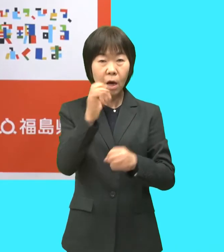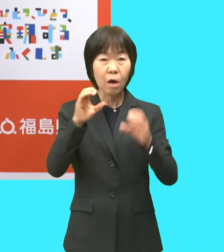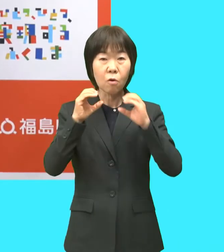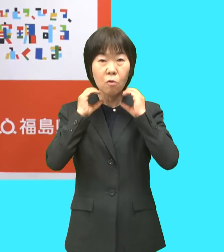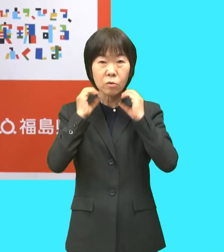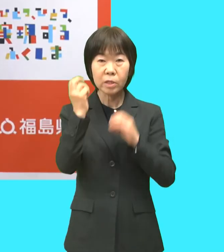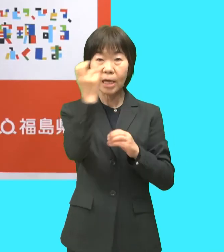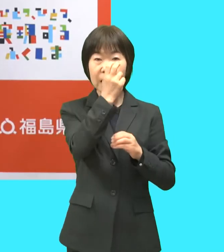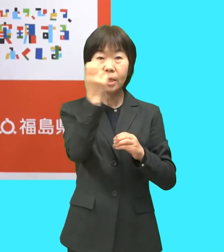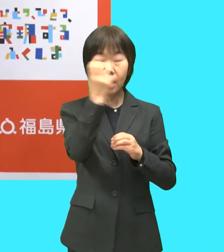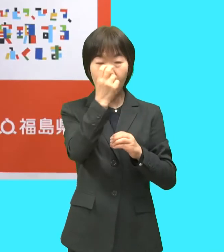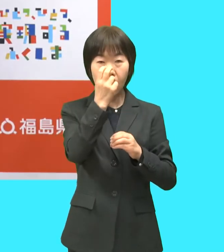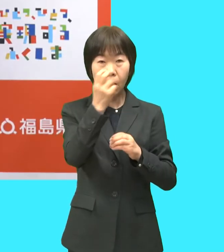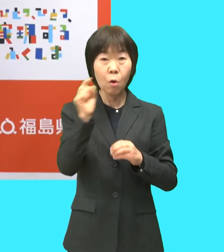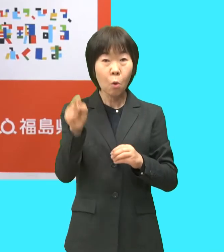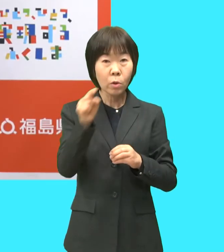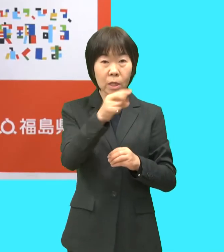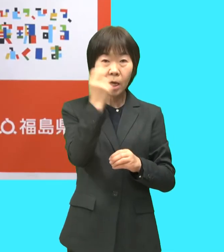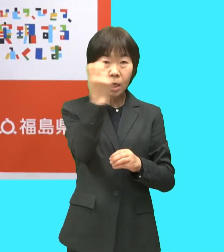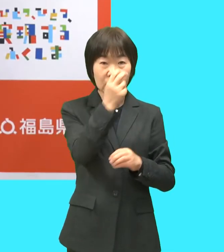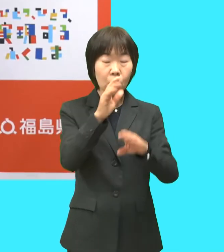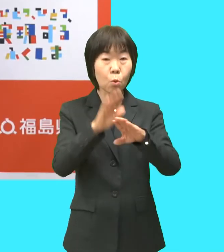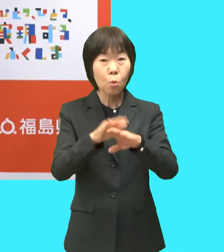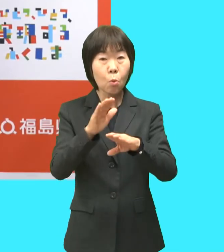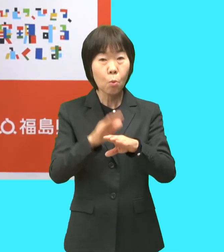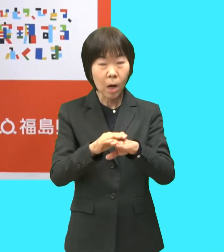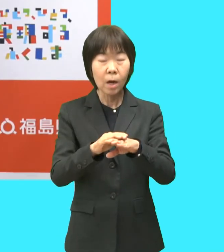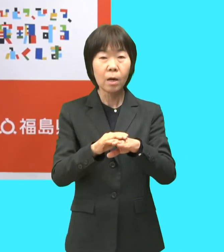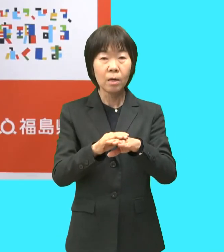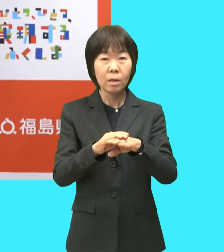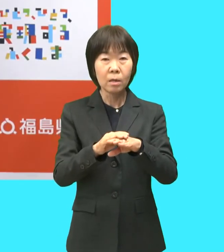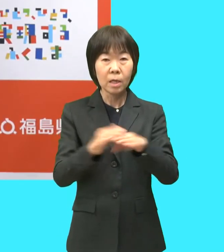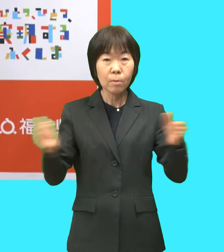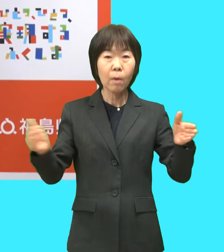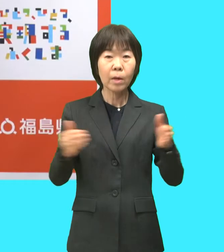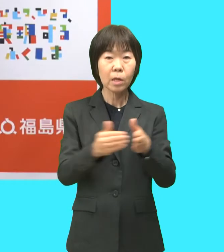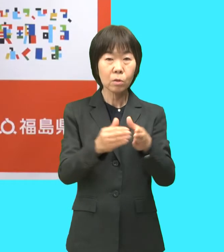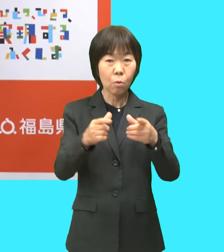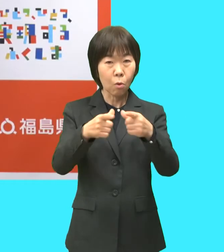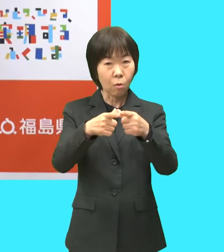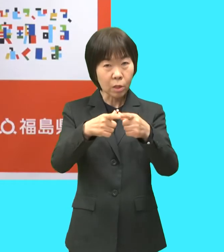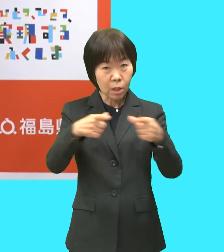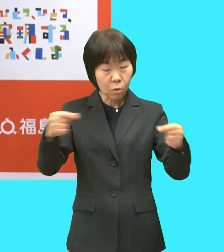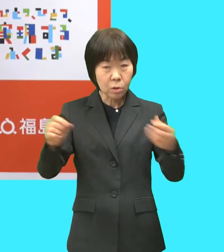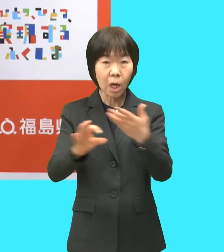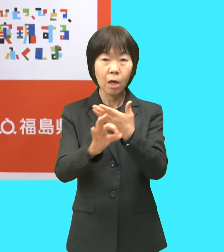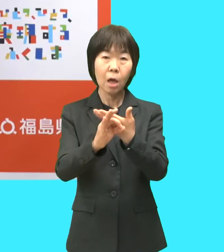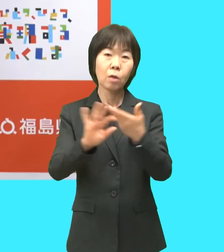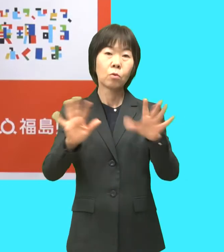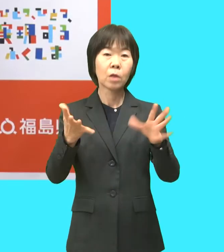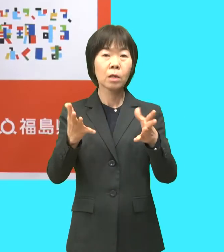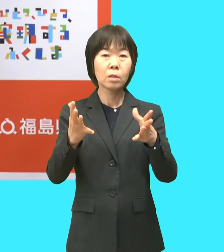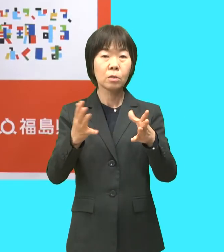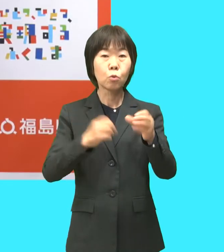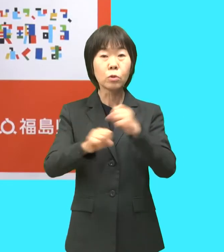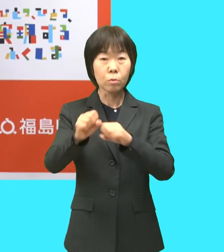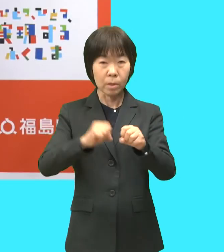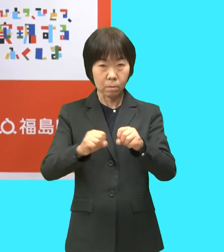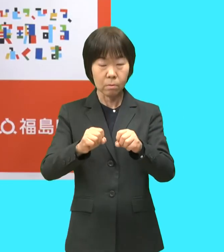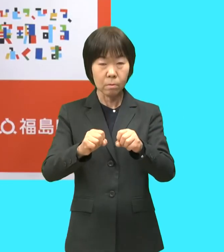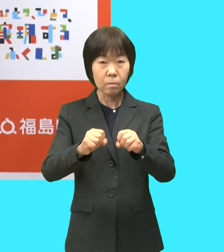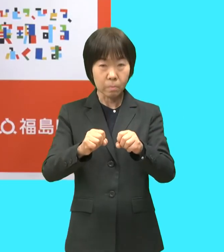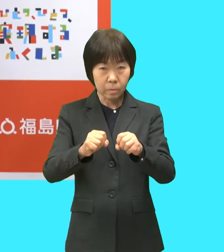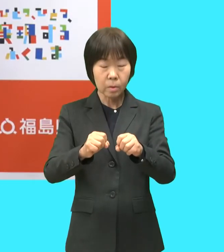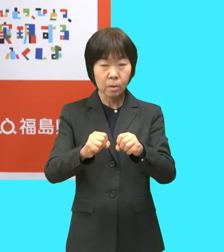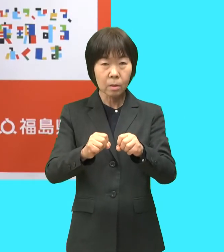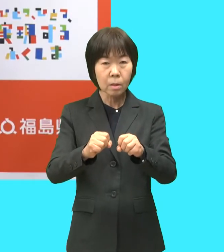腺検査、こういった検査のあり方というものはこれまでの日本に例のない取り組みであります。